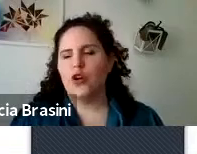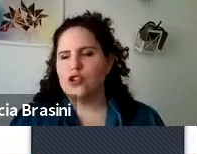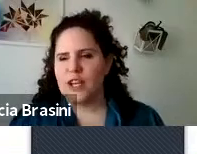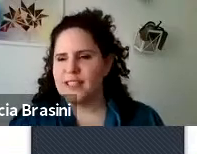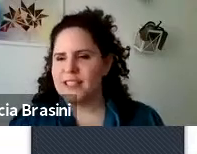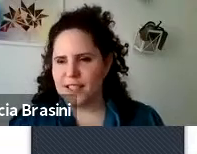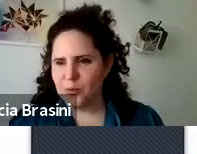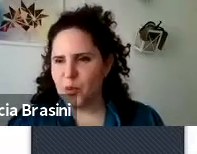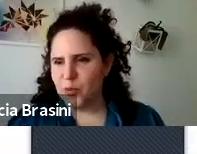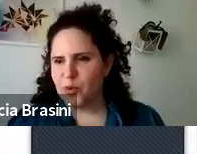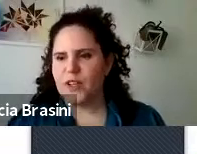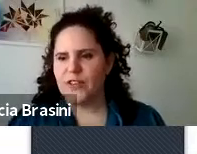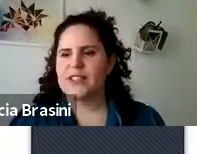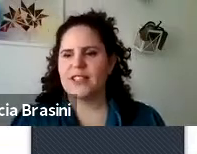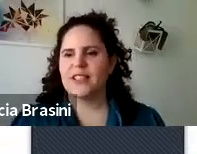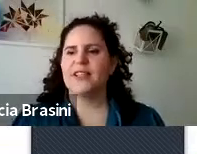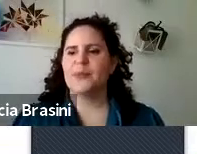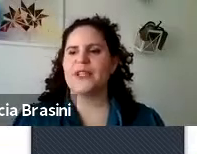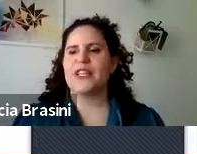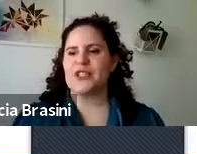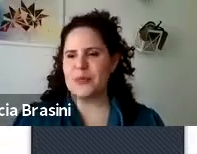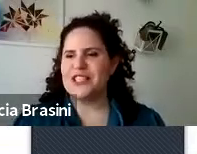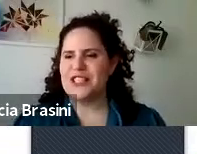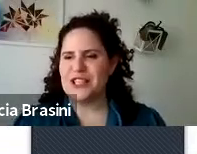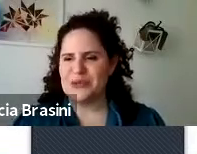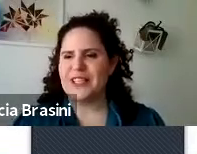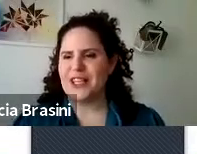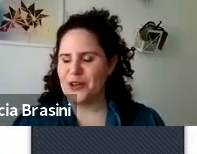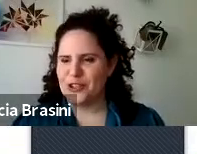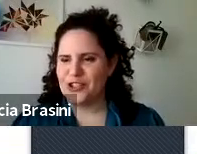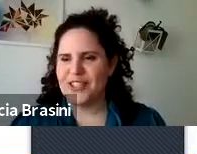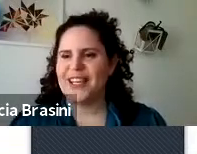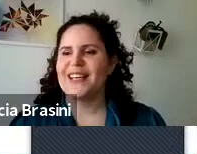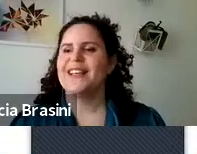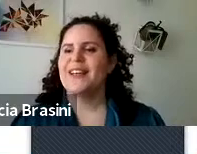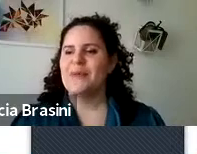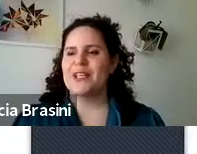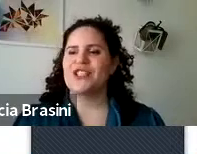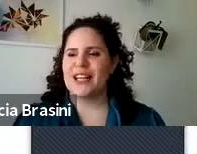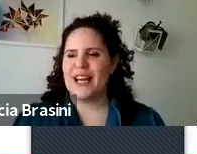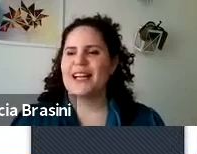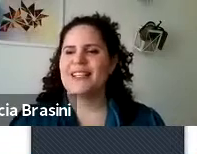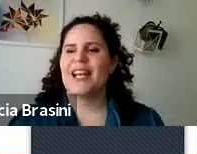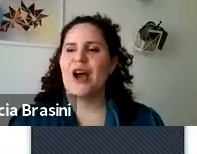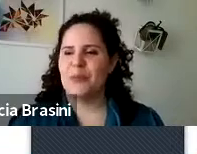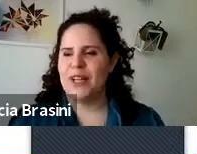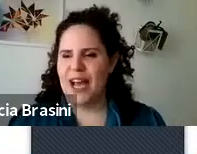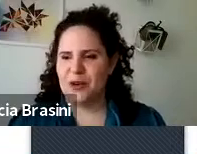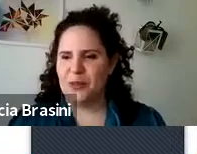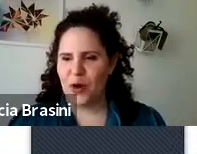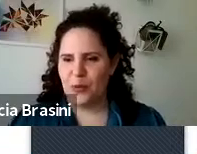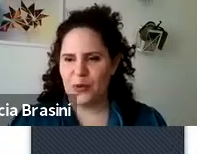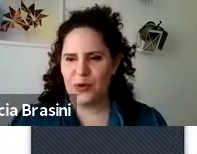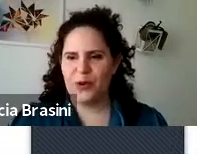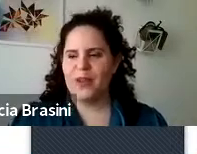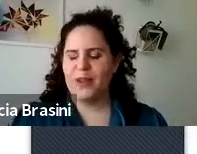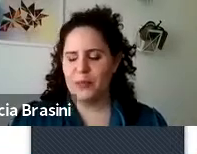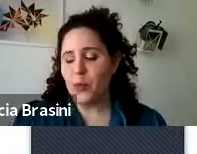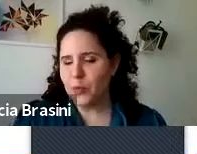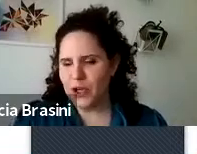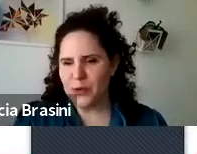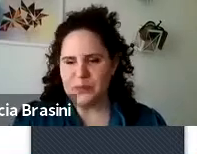una non conoscenza dal mio punto di vista di poter spingere sulle tecnologie per cercare di ampliare il